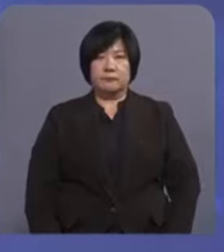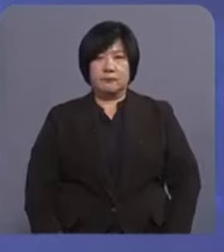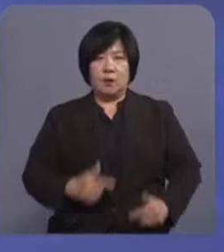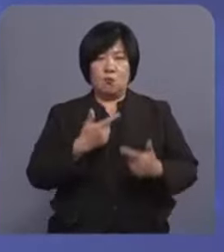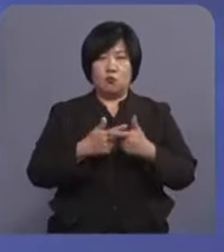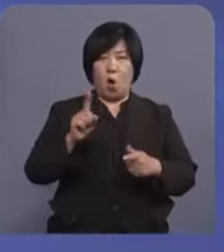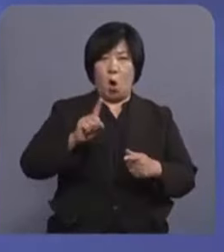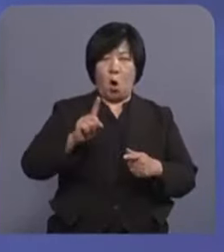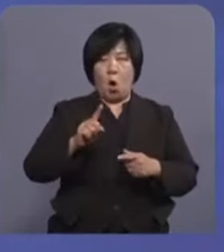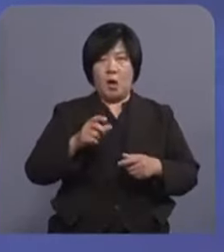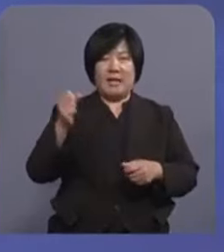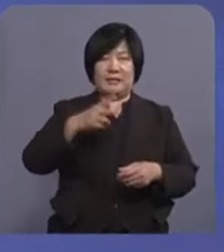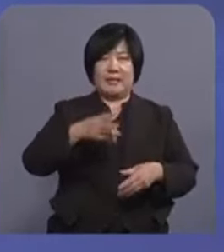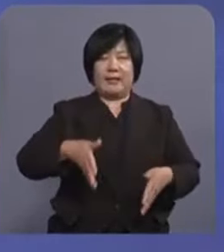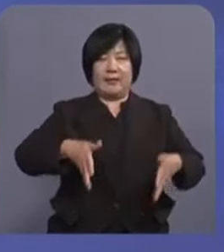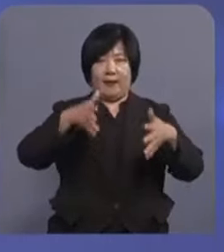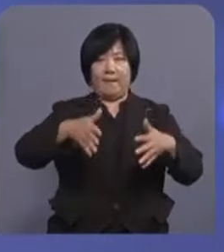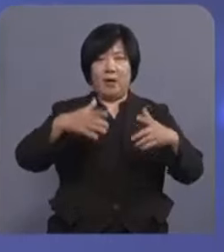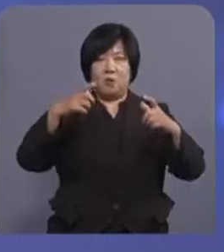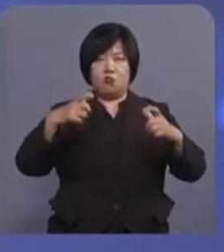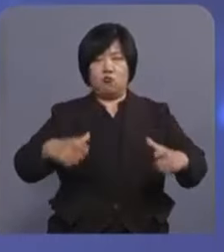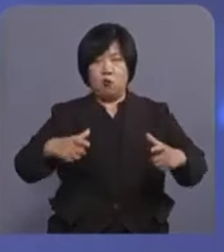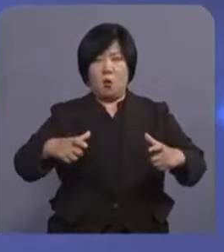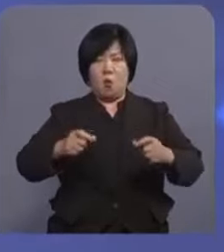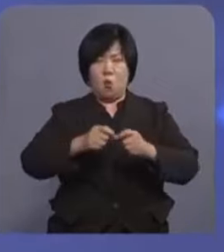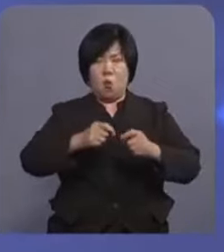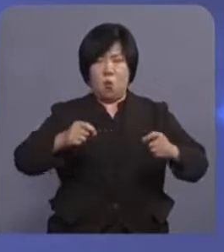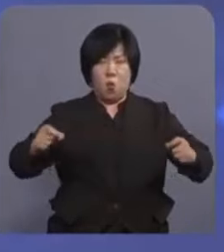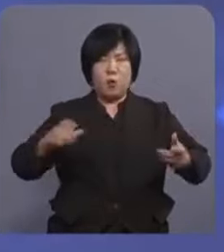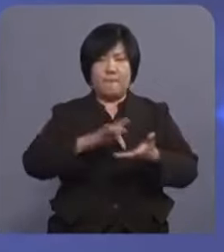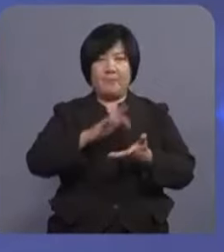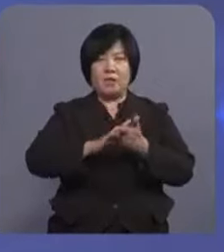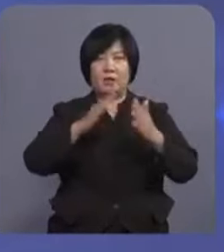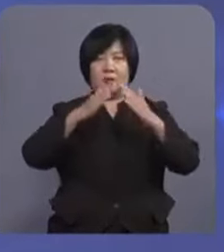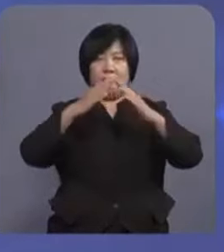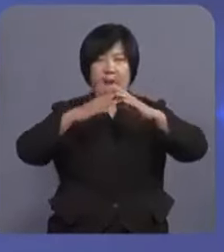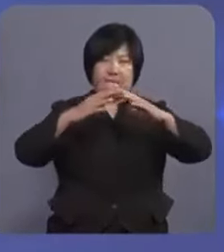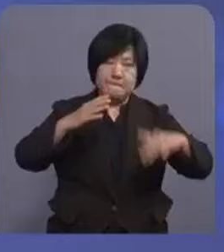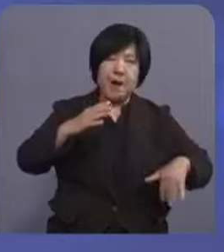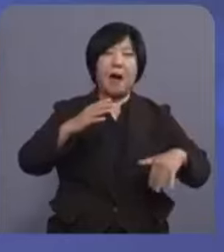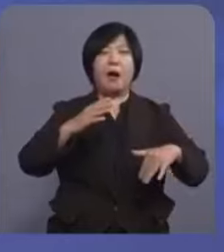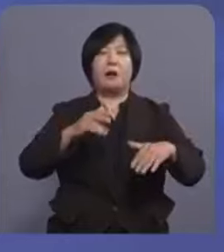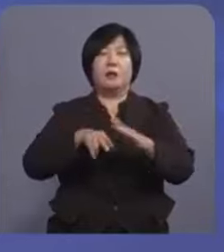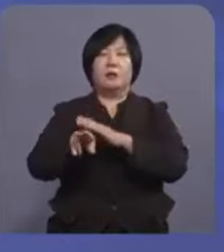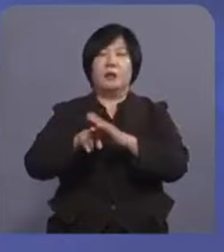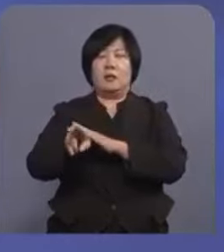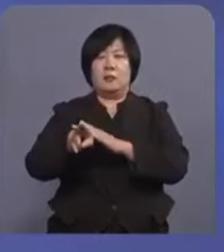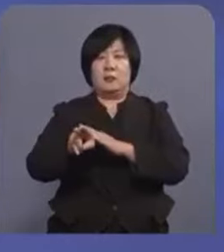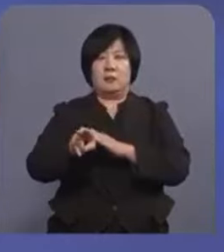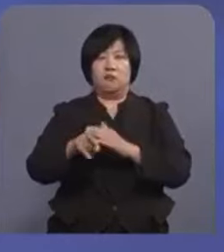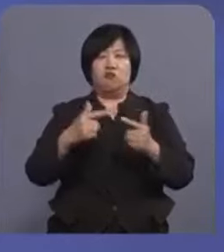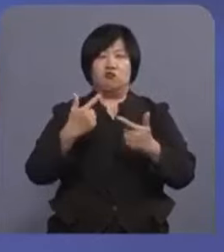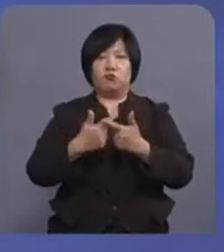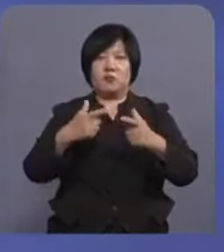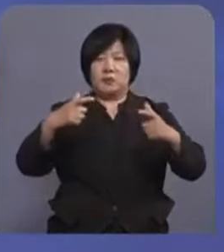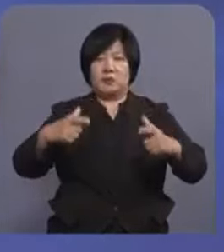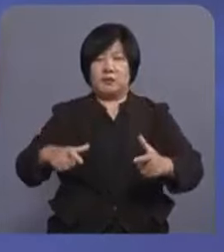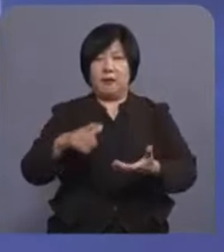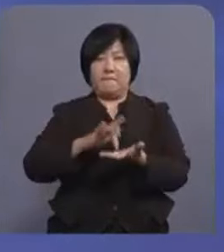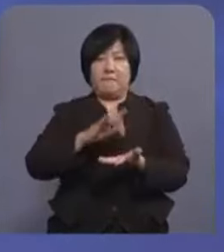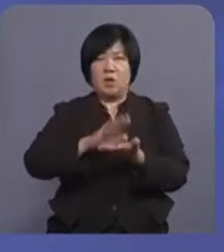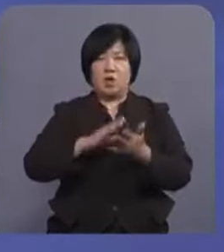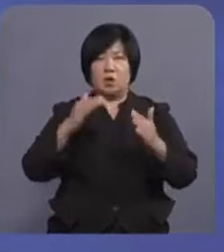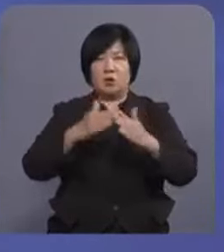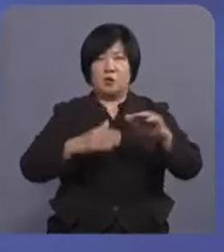부산의 한 재개발 구역에서 오래된 빈집이 무너져 주민들이 대피하는 일이 일어났습니다 부산에서만 이런 빈집 약 5천